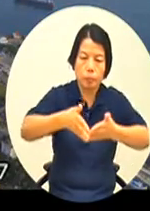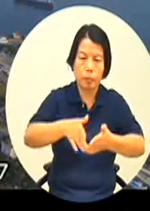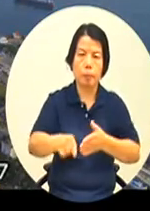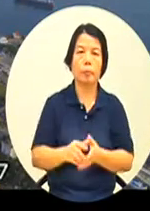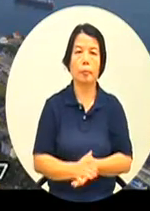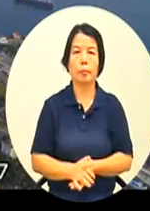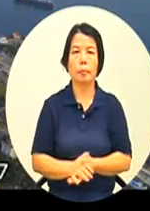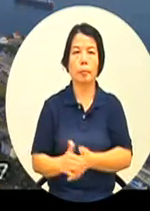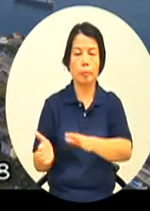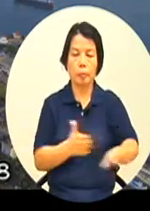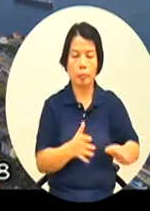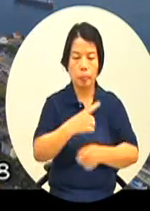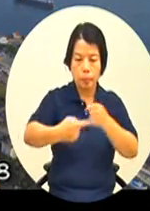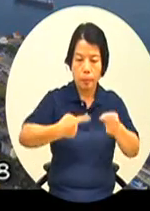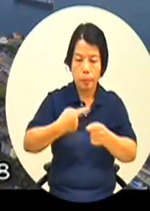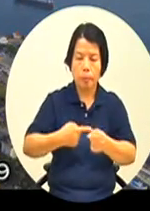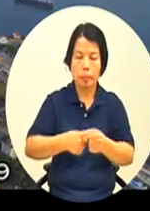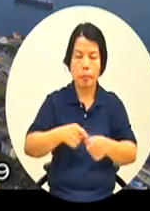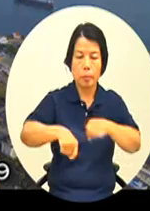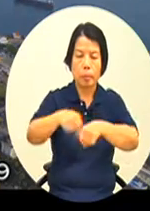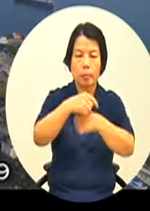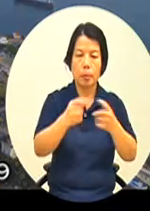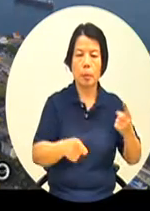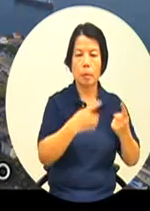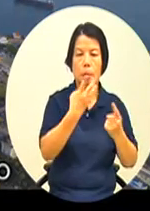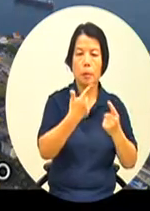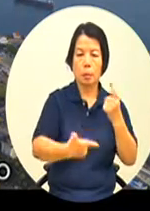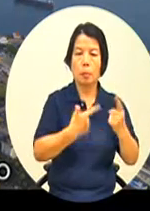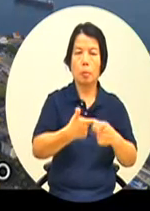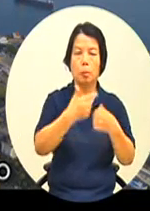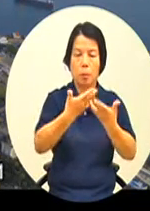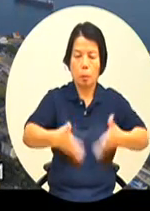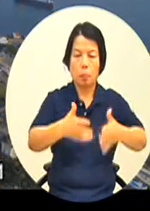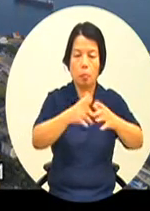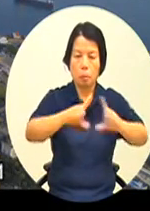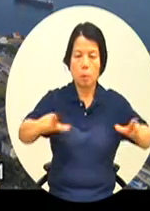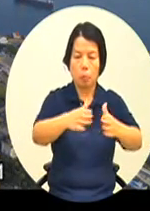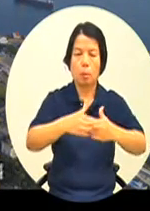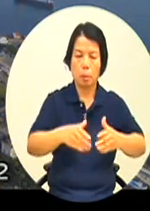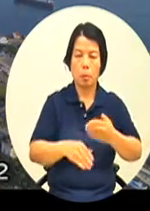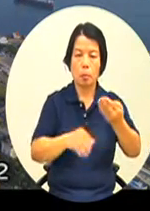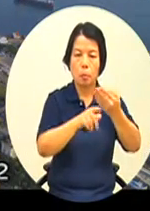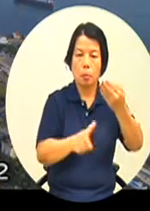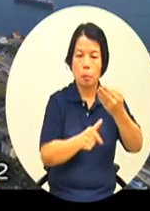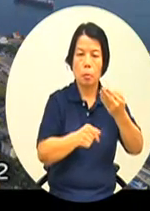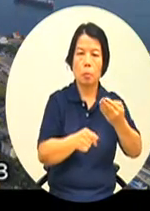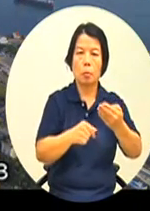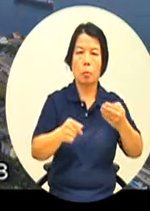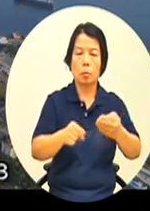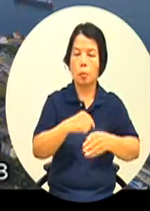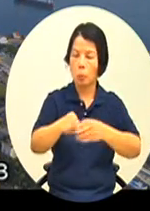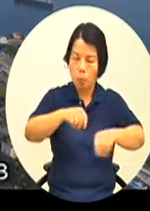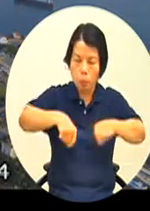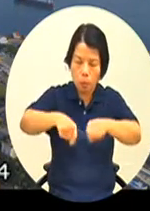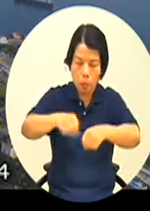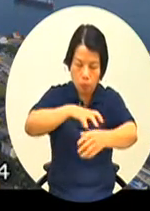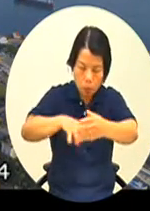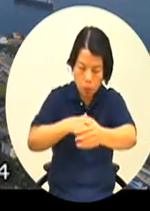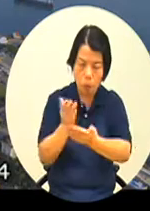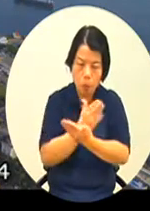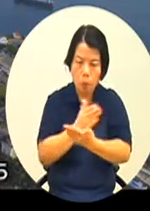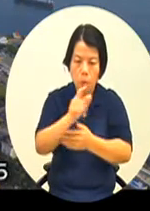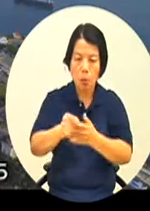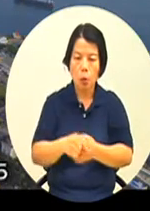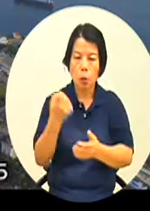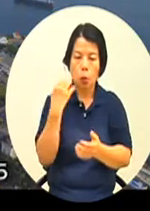定年度计划，106年度重大施政计划已经在今年9月完成内容审查以及预算